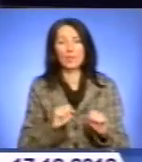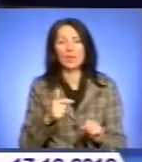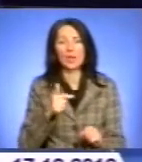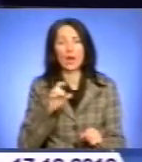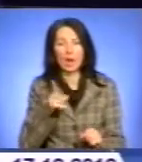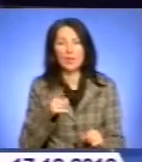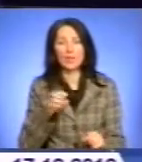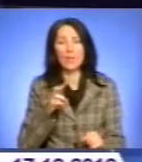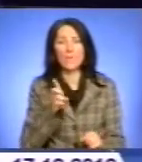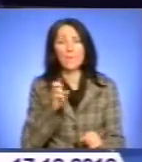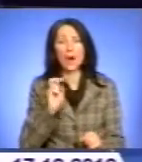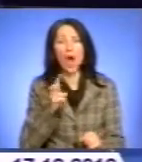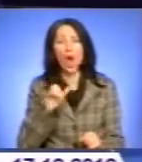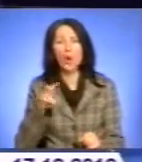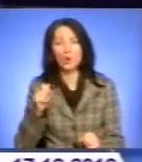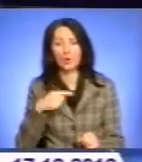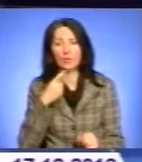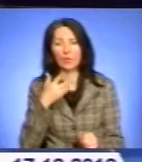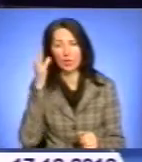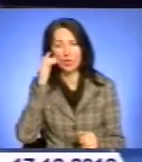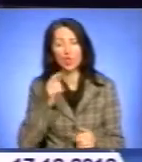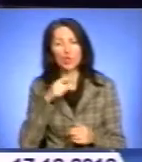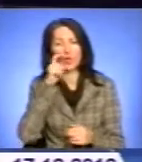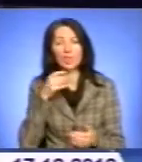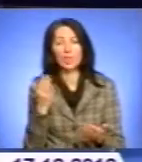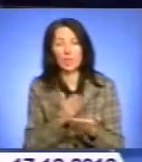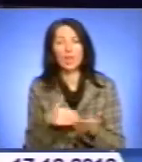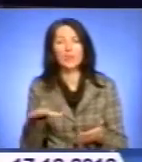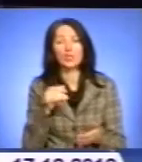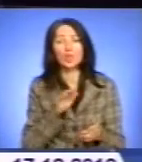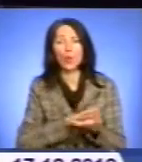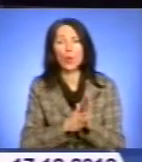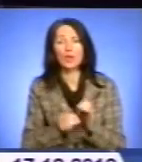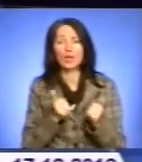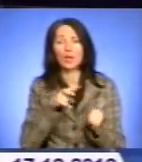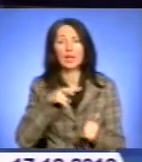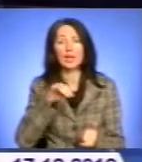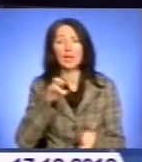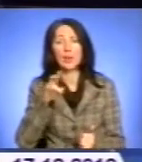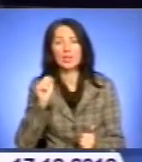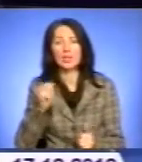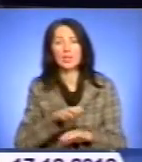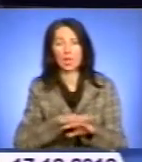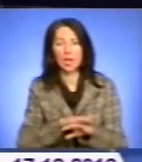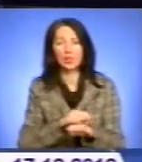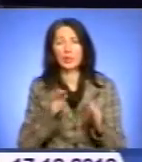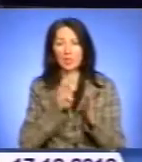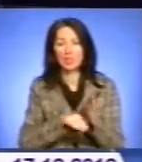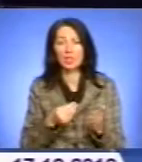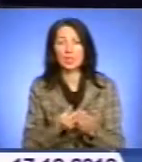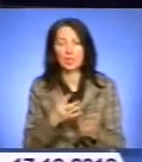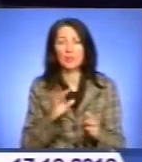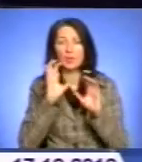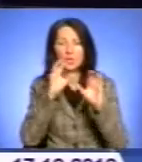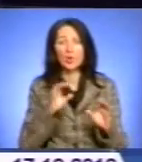що в Україні створені всі умови для лібералізації газового ринку і зниження ціни імпортованого газу. А закон про основи